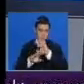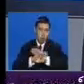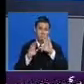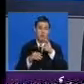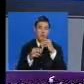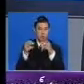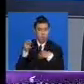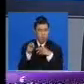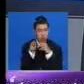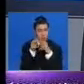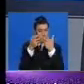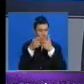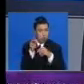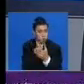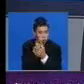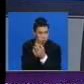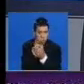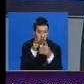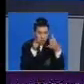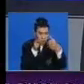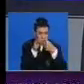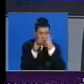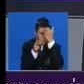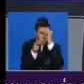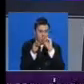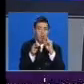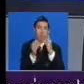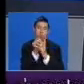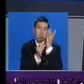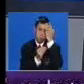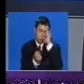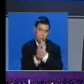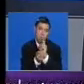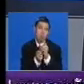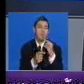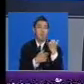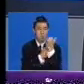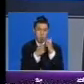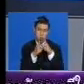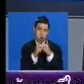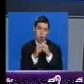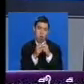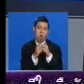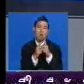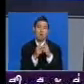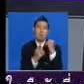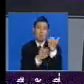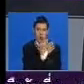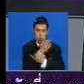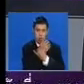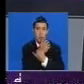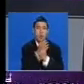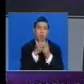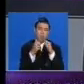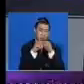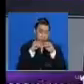ติดเชื้อไข้หวัดใหญ่สายพันธุ์ใหม่2009ในสัปดาห์หน้าแล้วนะคะหลังจากพบว่ามีการแพร่ระบาดภายในประเทศแล้วแต่ก็ยังเพิ่มมาตรการทำความสะอาด